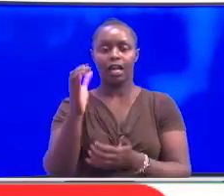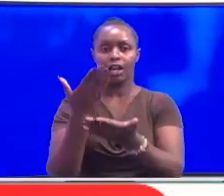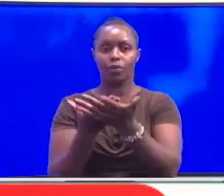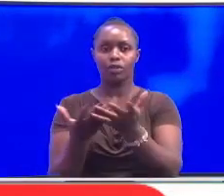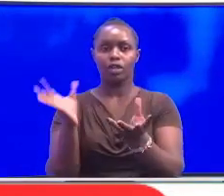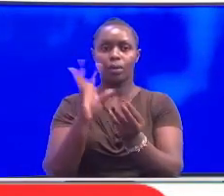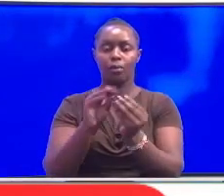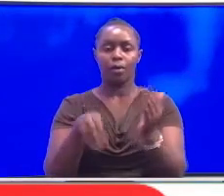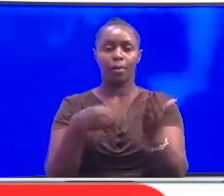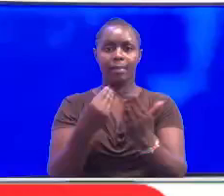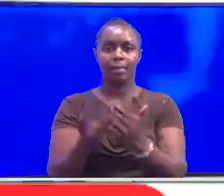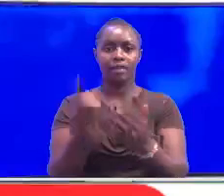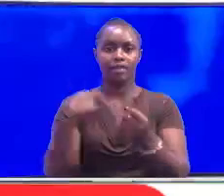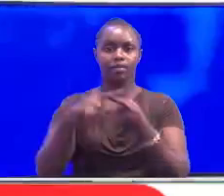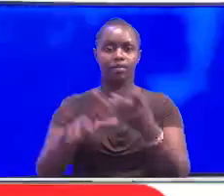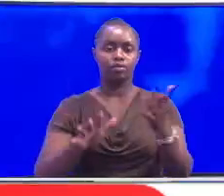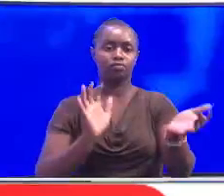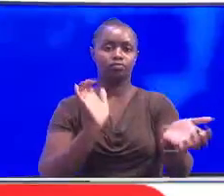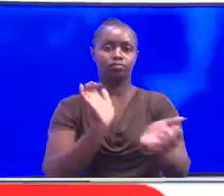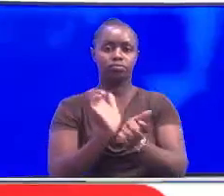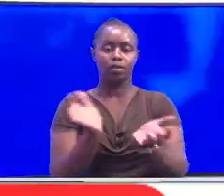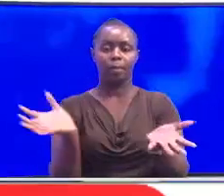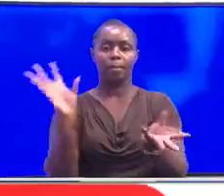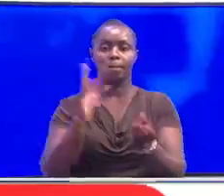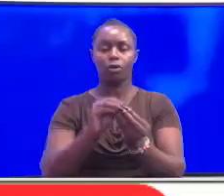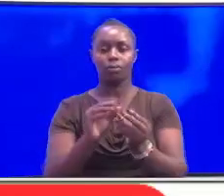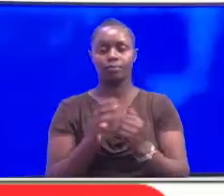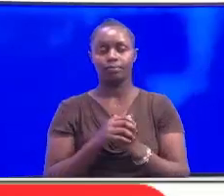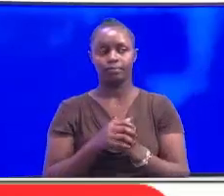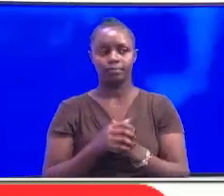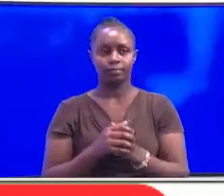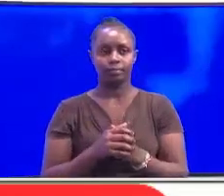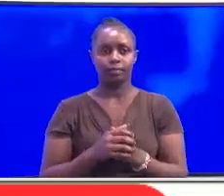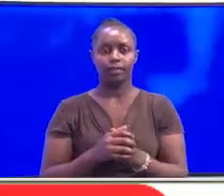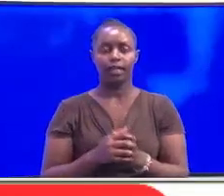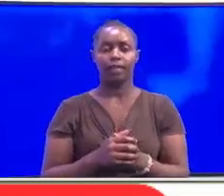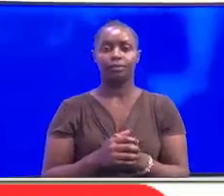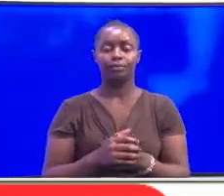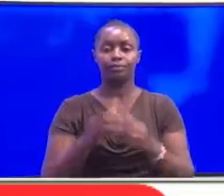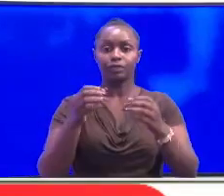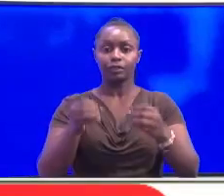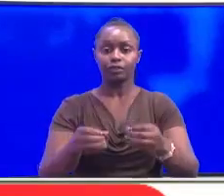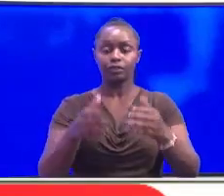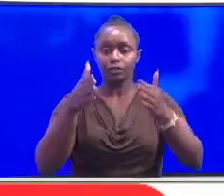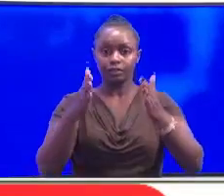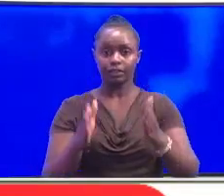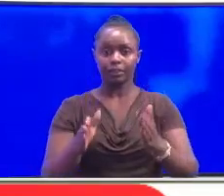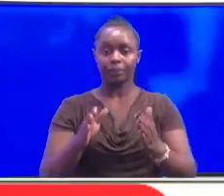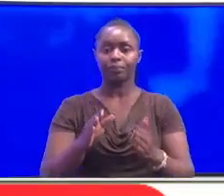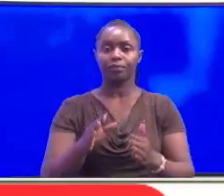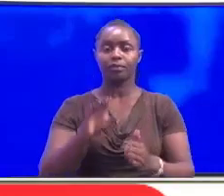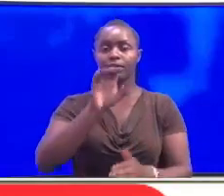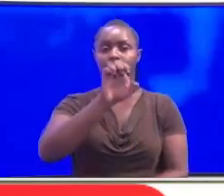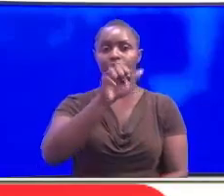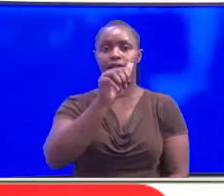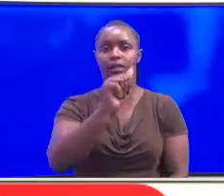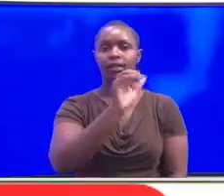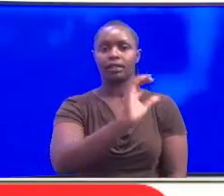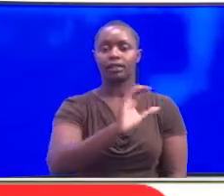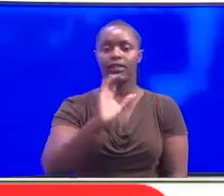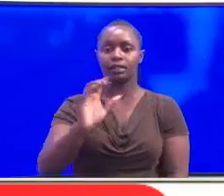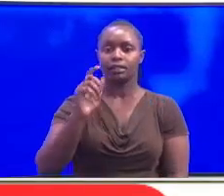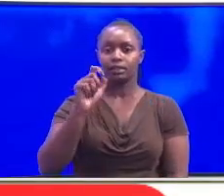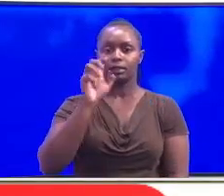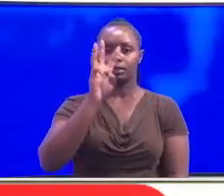kuwakabili wafisadi. Crime does not expire. Semi zake afisa mkuu mtendaji wa tume ya maadili na kupambana na ufisadi